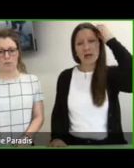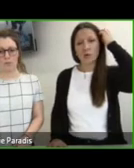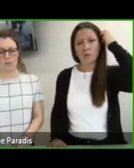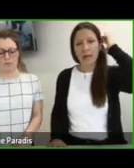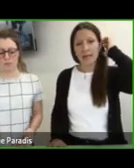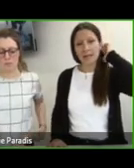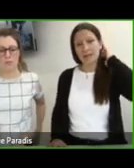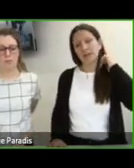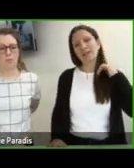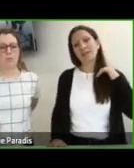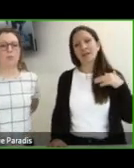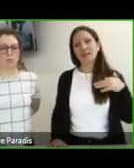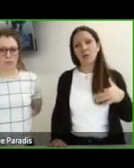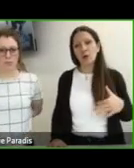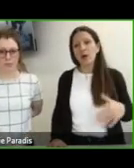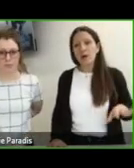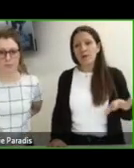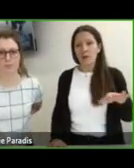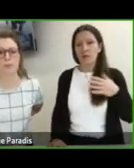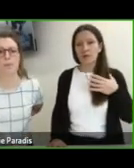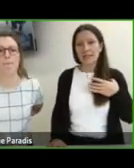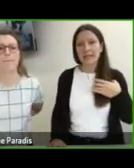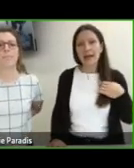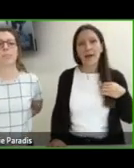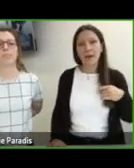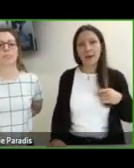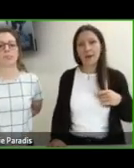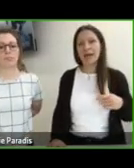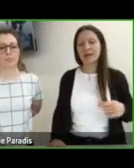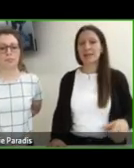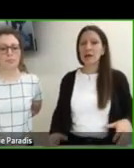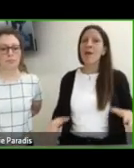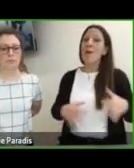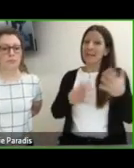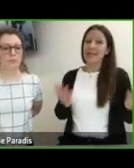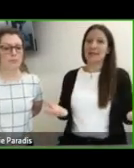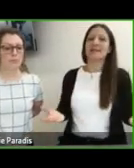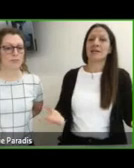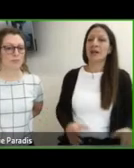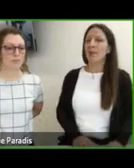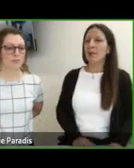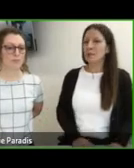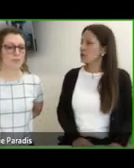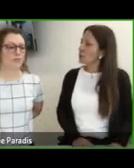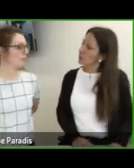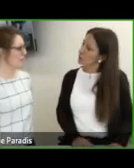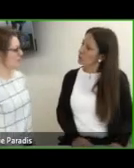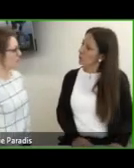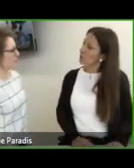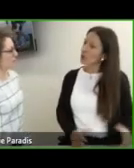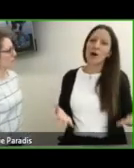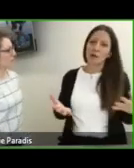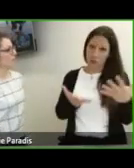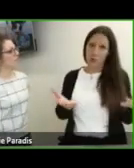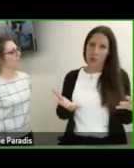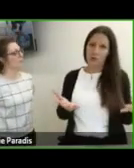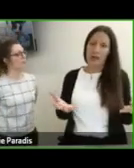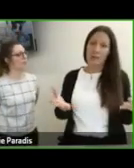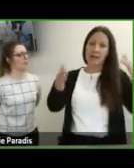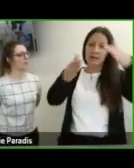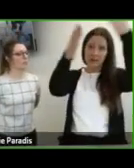a mis en lumière de cette façon-là. Fait qu'on vous laisserait regarder ça, mais sachez quand même que c'est un